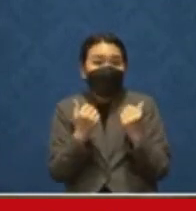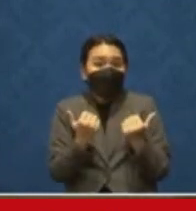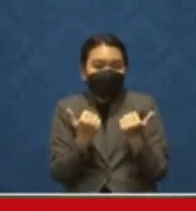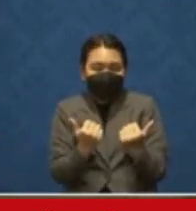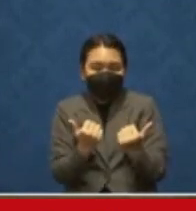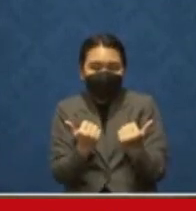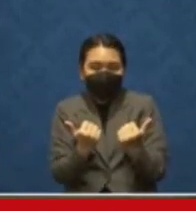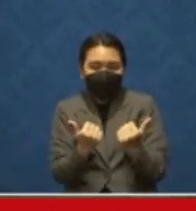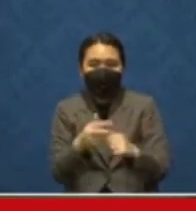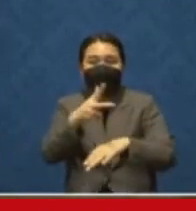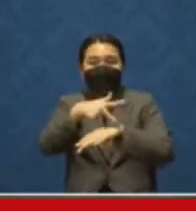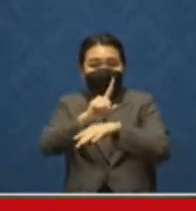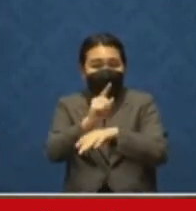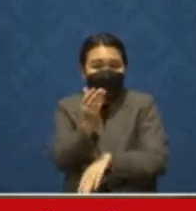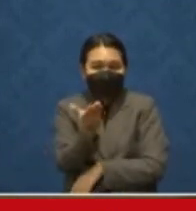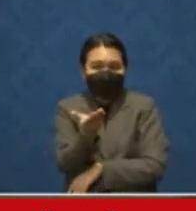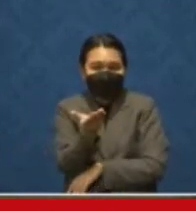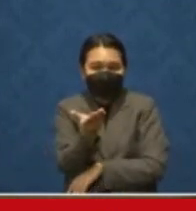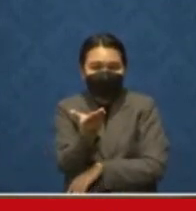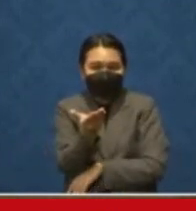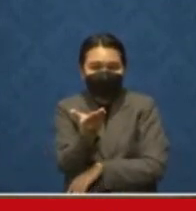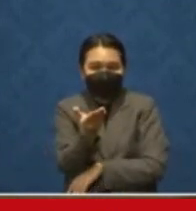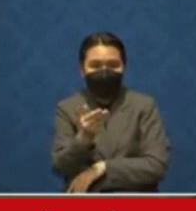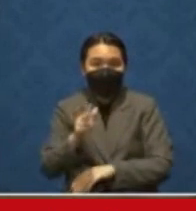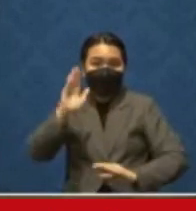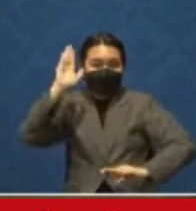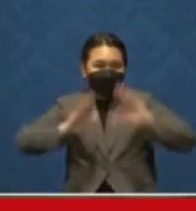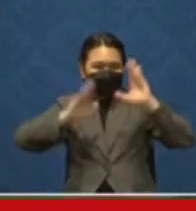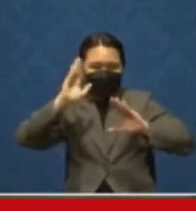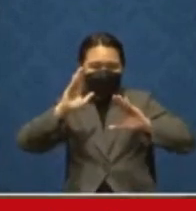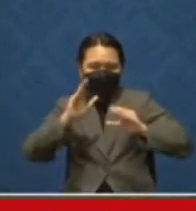มันจะไม่จบความทุกข์มันเป็นของชาวบ้าน